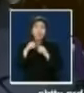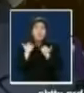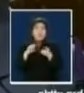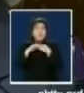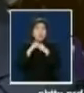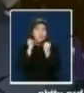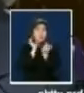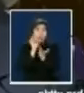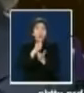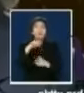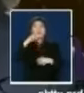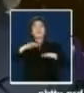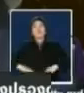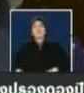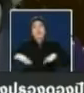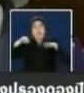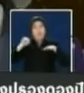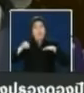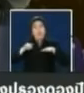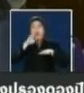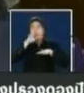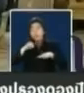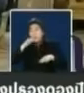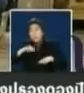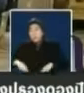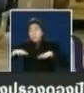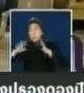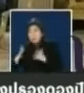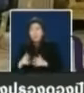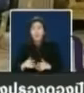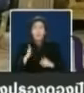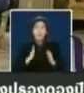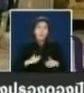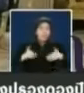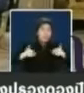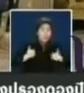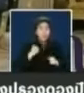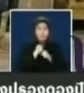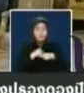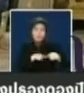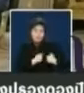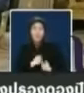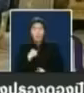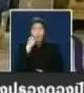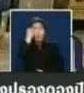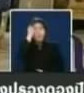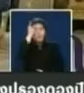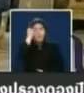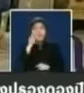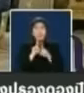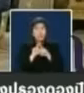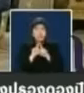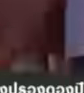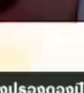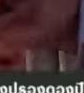แต่จะปรับตัวให้เหมาะสมเพื่อตอบสนองความต้องการของประชาชนในทุกเรื่องนางสาวยิ่งลักษณ์ยังไม่พอใจผลงานในรอบ4เดือ